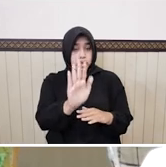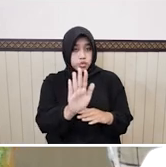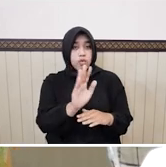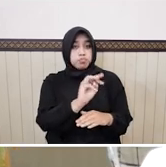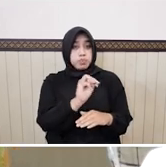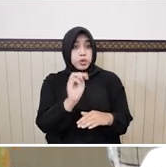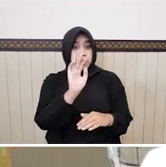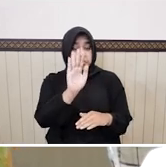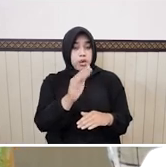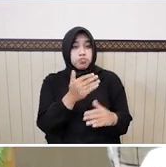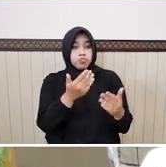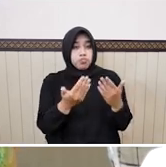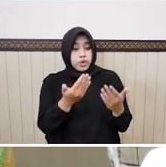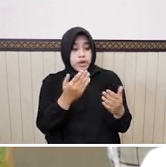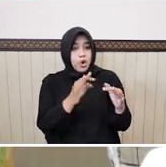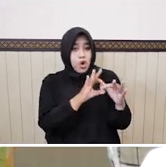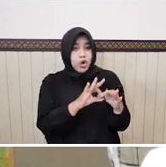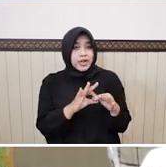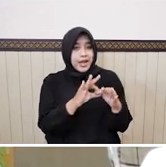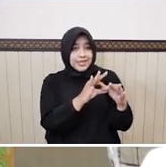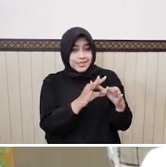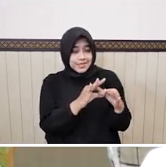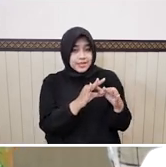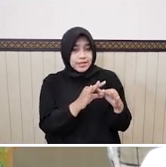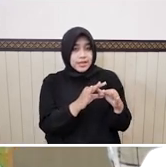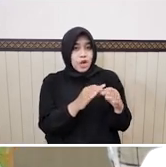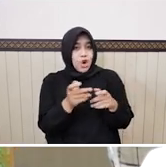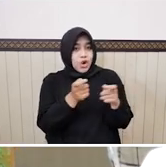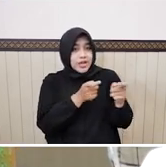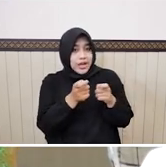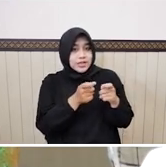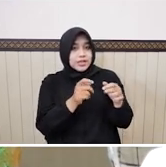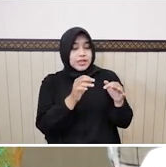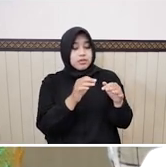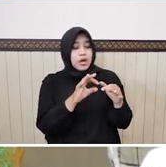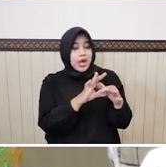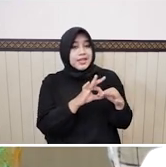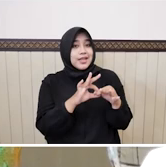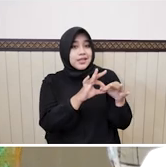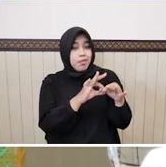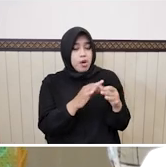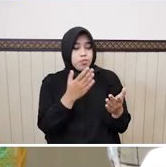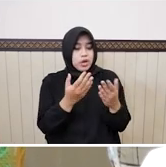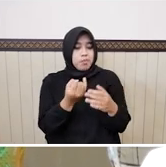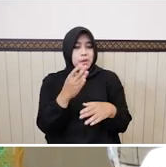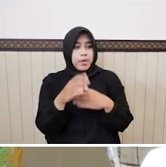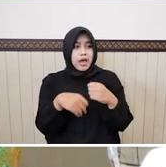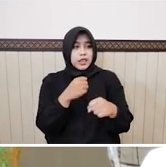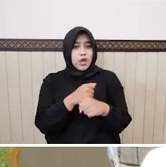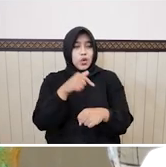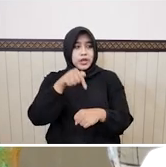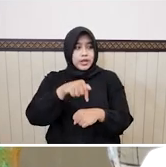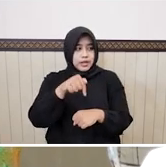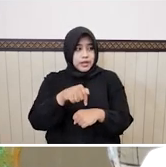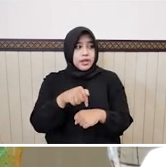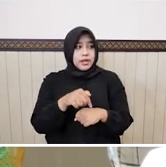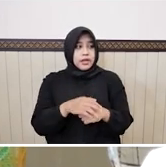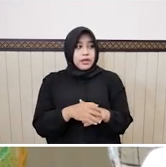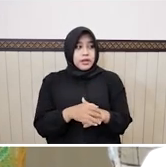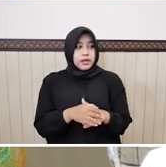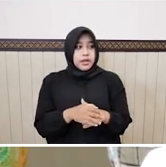ataupun melakukan kerjasama karena memang beberapa tahun belakang ini ada beberapa